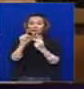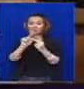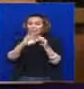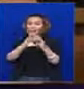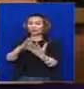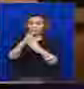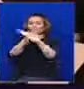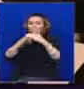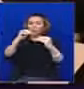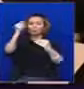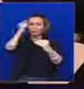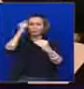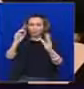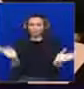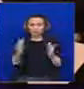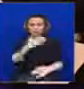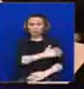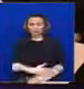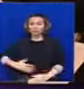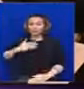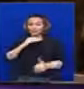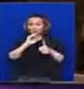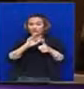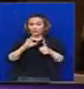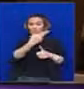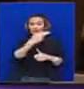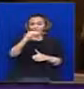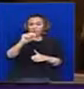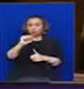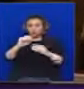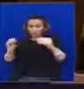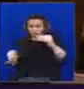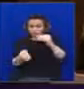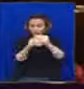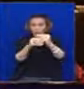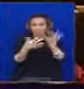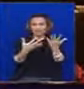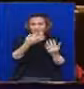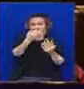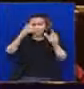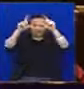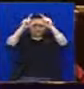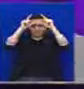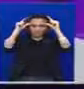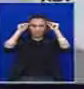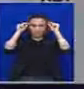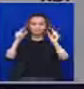รู้การสร้างเสริมสุขภาพและข้อเสนอเพื่อพัฒนาหลักสูตรและการเรียนรู้สร้างเสริมสุขภาพสำหรับวิชาชีพการพยาบาล